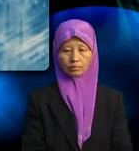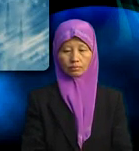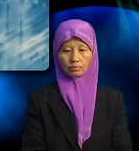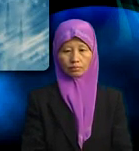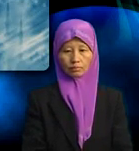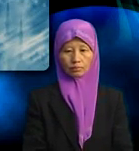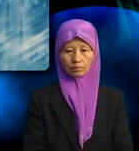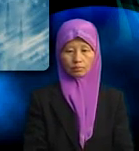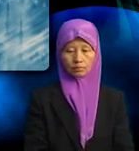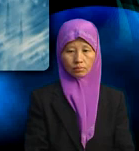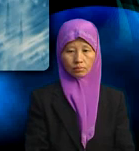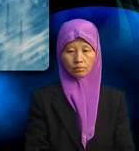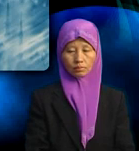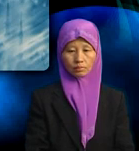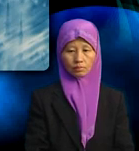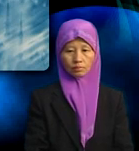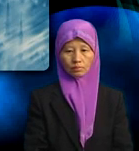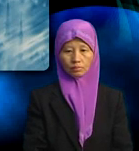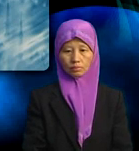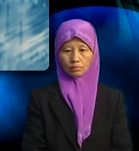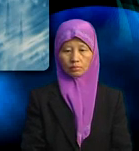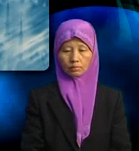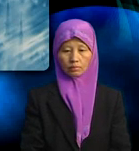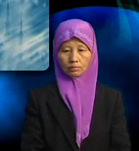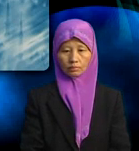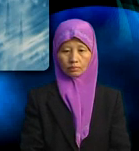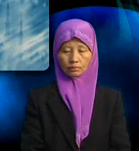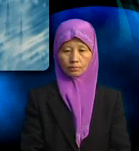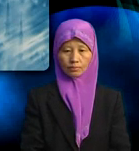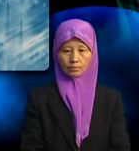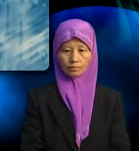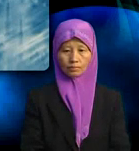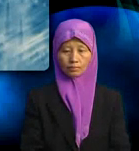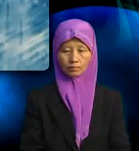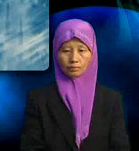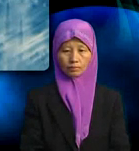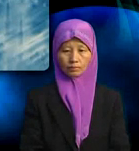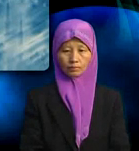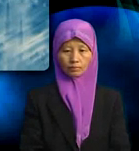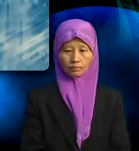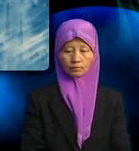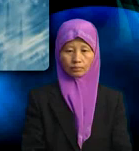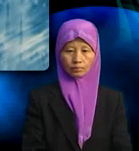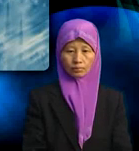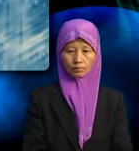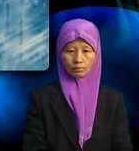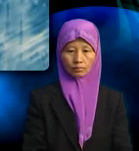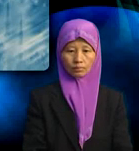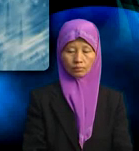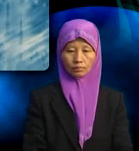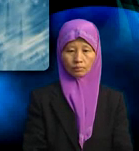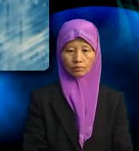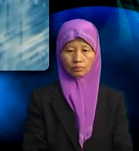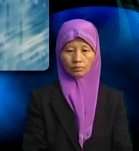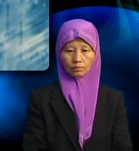Beristinja menggunakan batu atau benda kesat. Cara beristinja menggunakan batu.